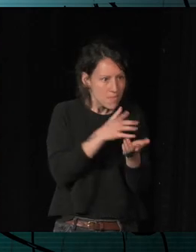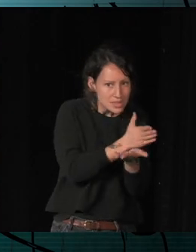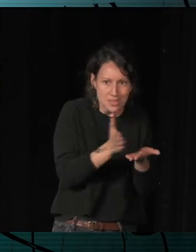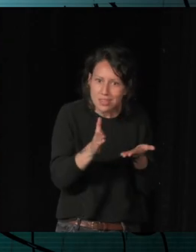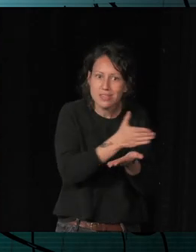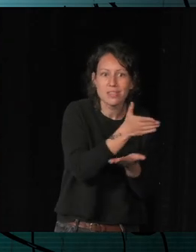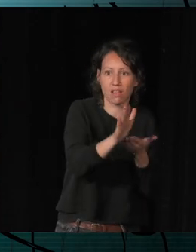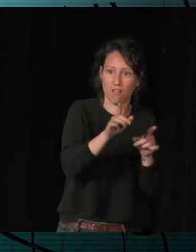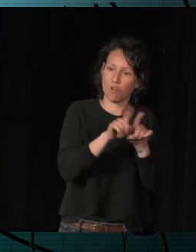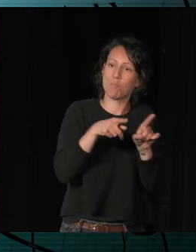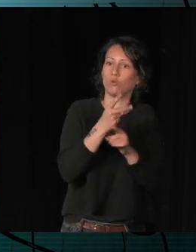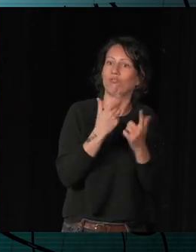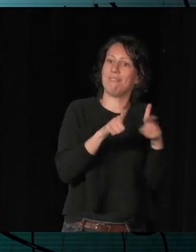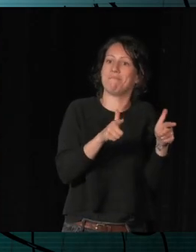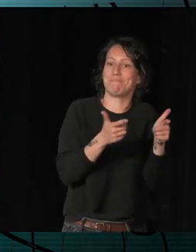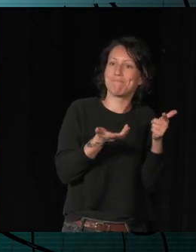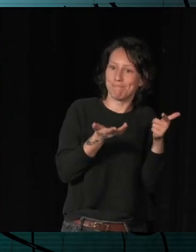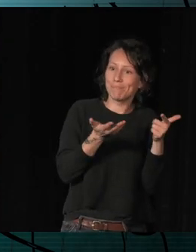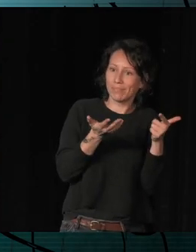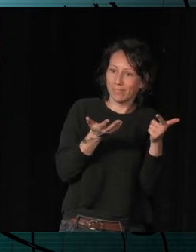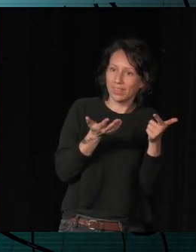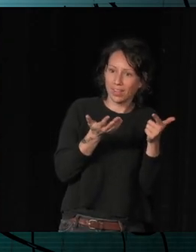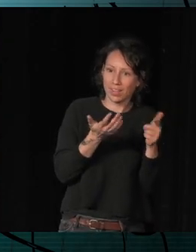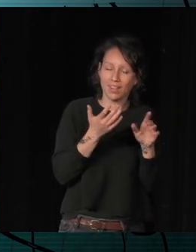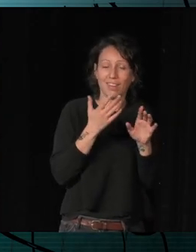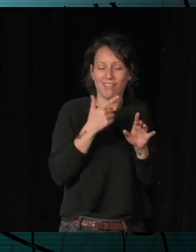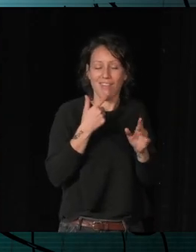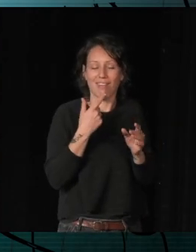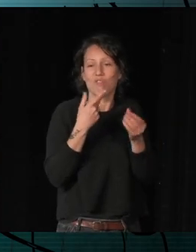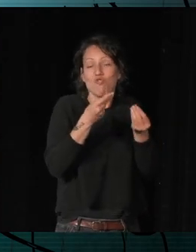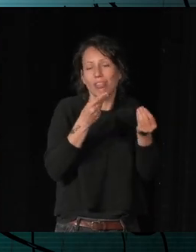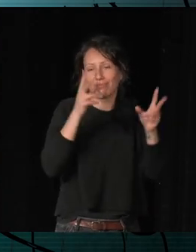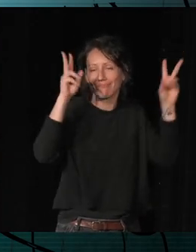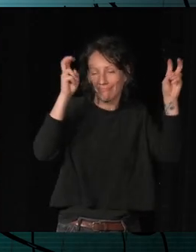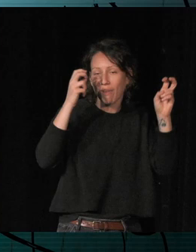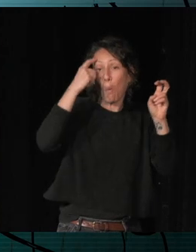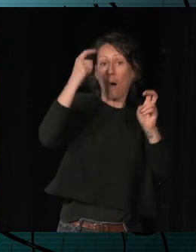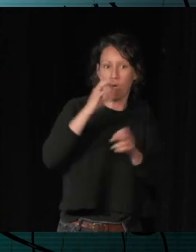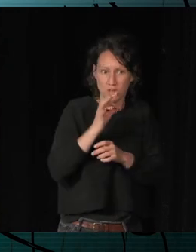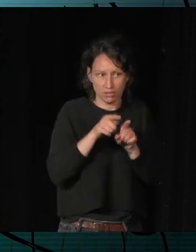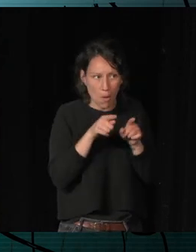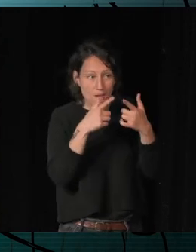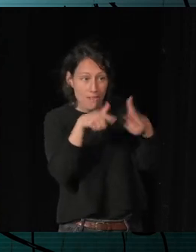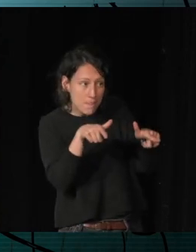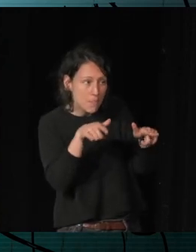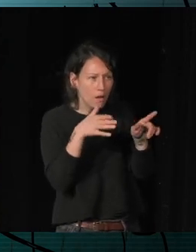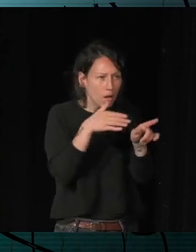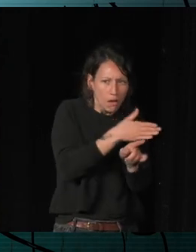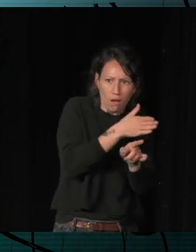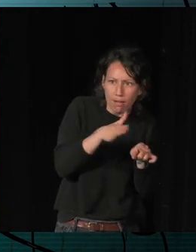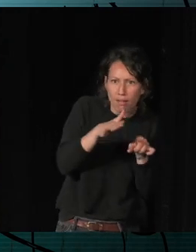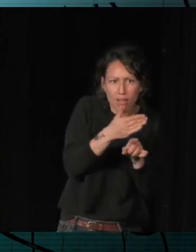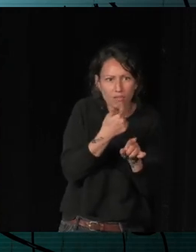avait une énorme liberté et que c'est lui qui découvrait des solutions et cetera alors forcément tout est déjà scripté dedans